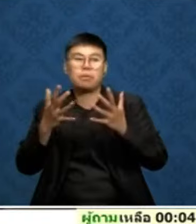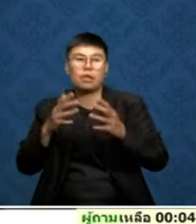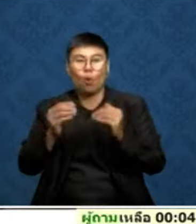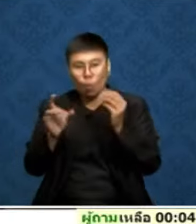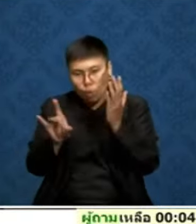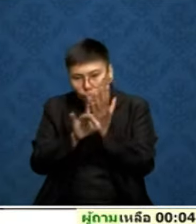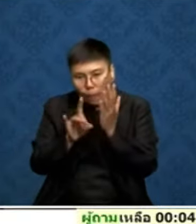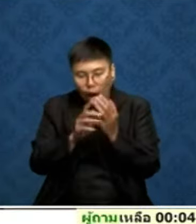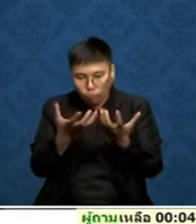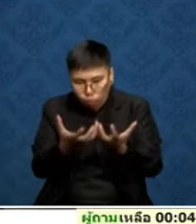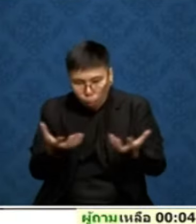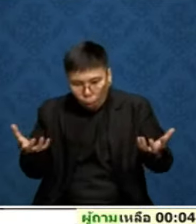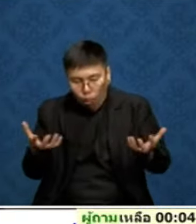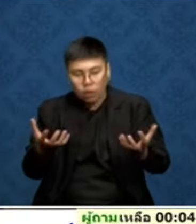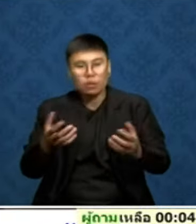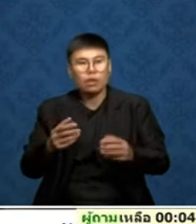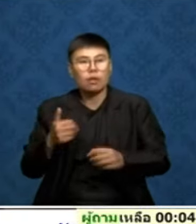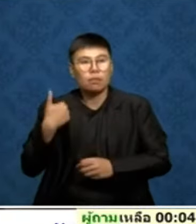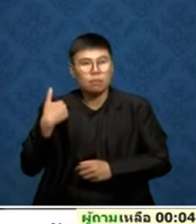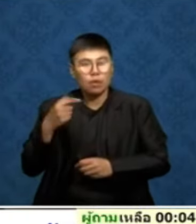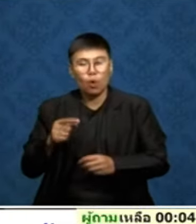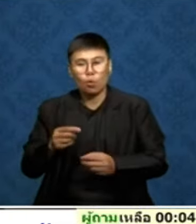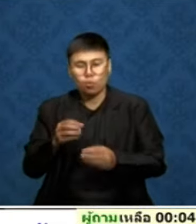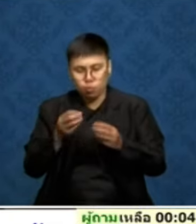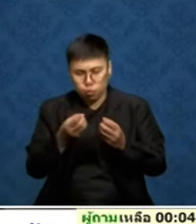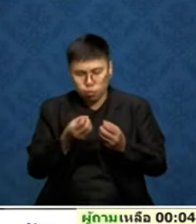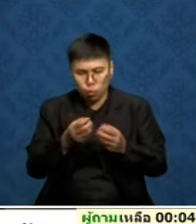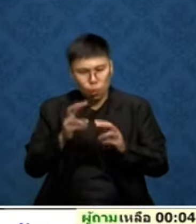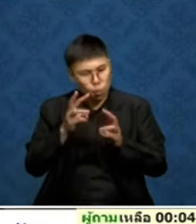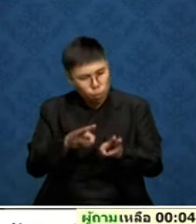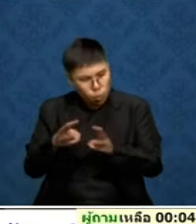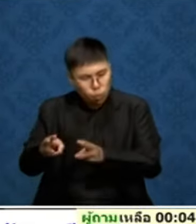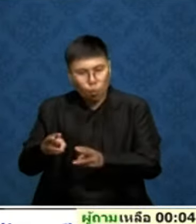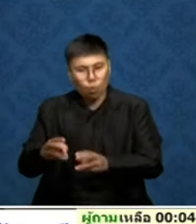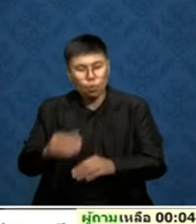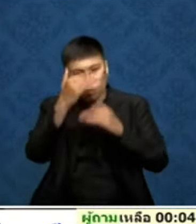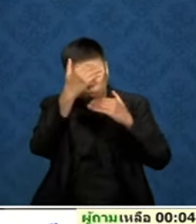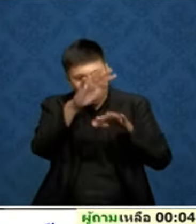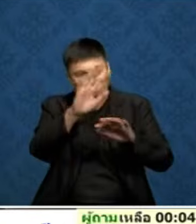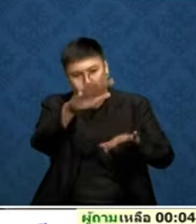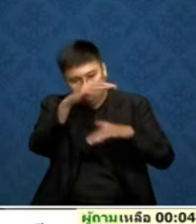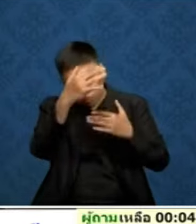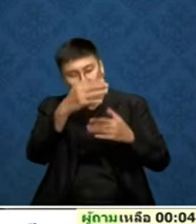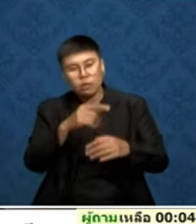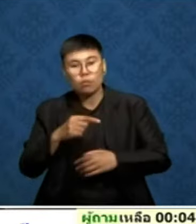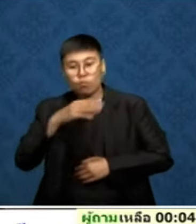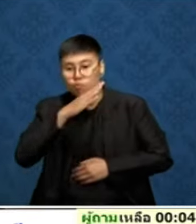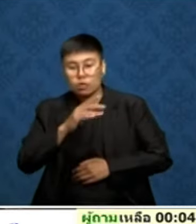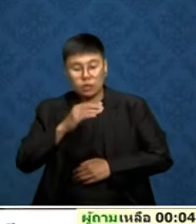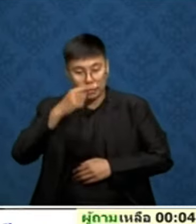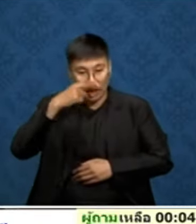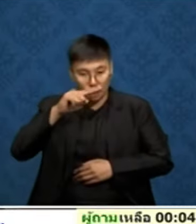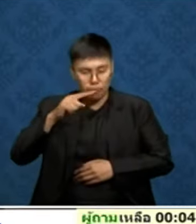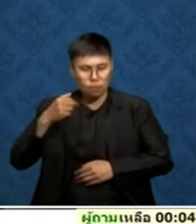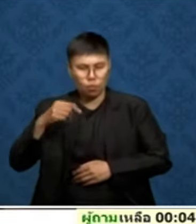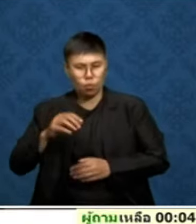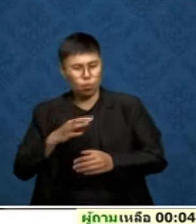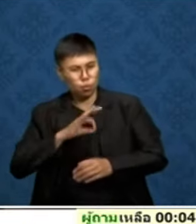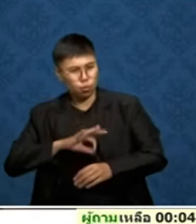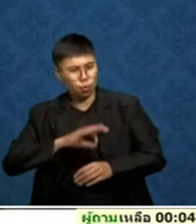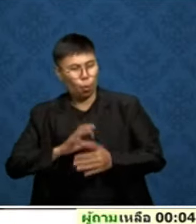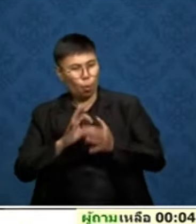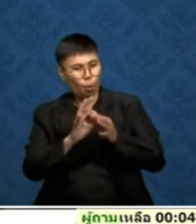พสินค้ามาตรฐานการตรวจสอบวิธีการขนส่งมาตรฐานอะไรเลยครับพอมีประชาชนคนไทยออกมาแสดงความเป็นห่วงครับท่านรัฐมนตรี